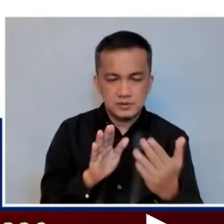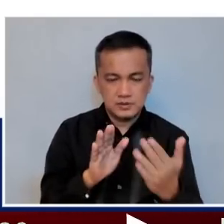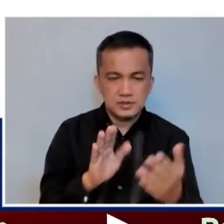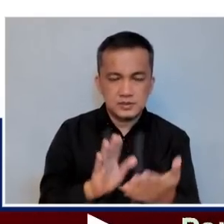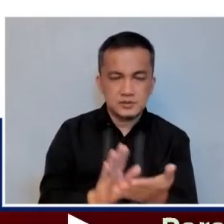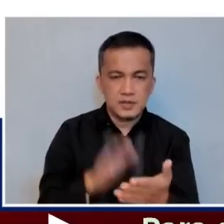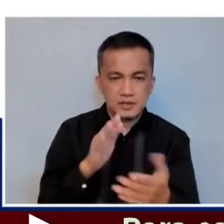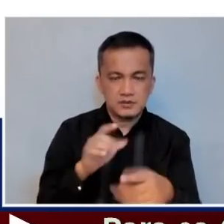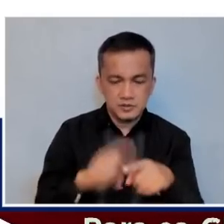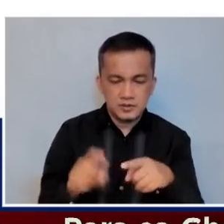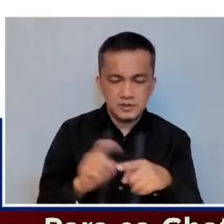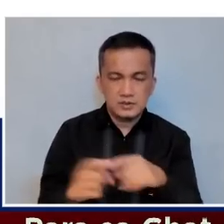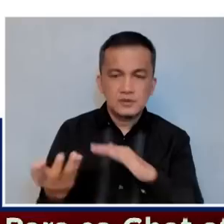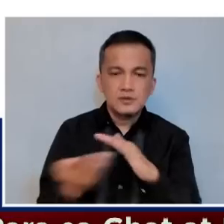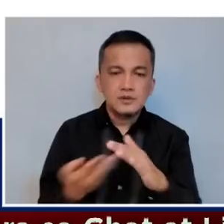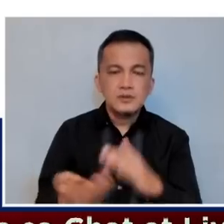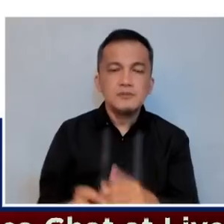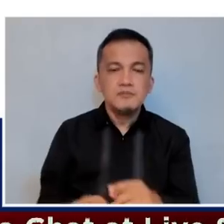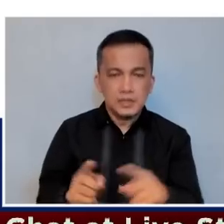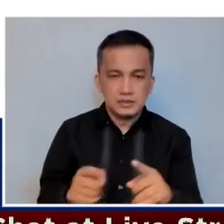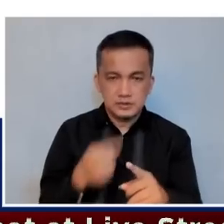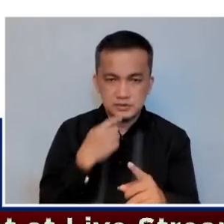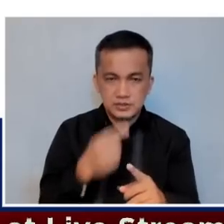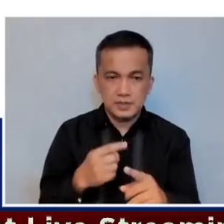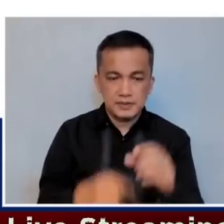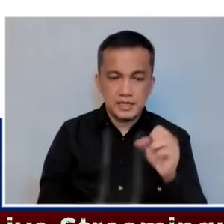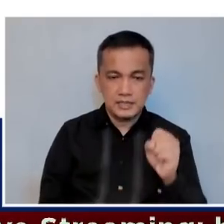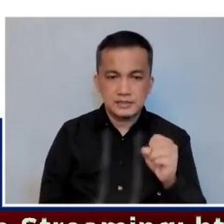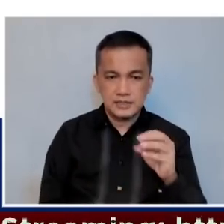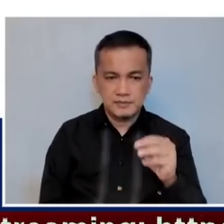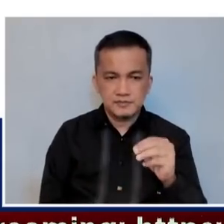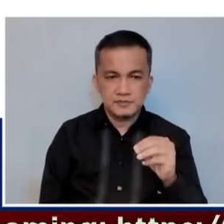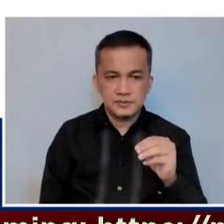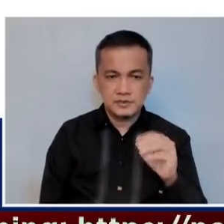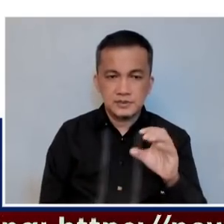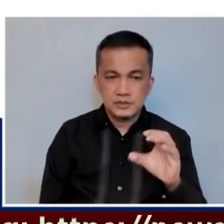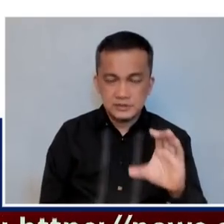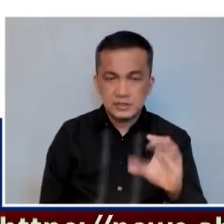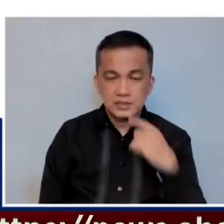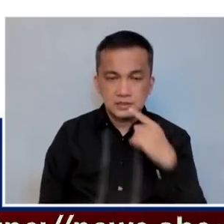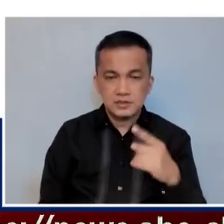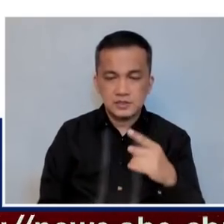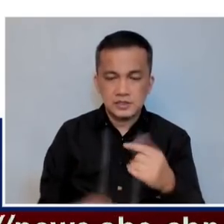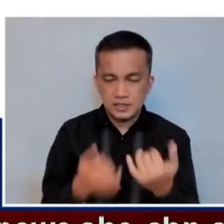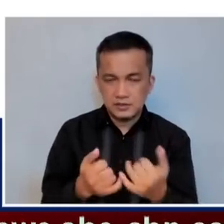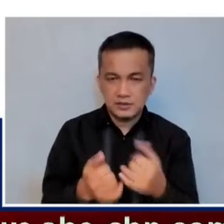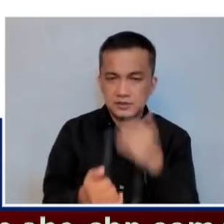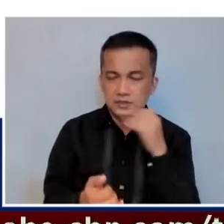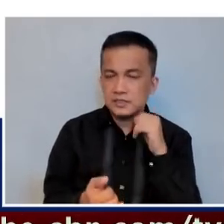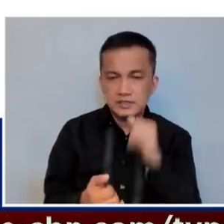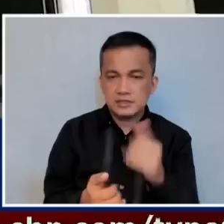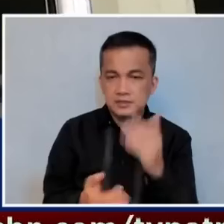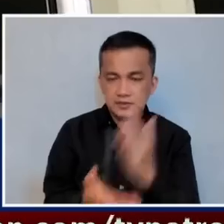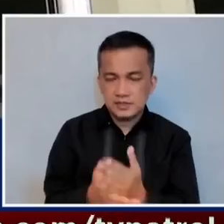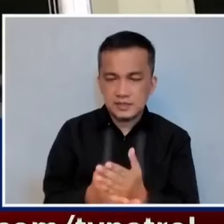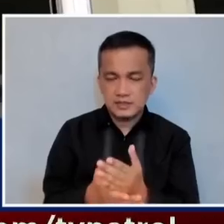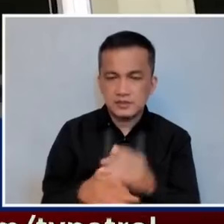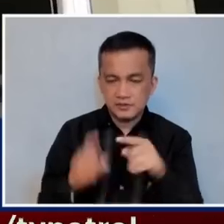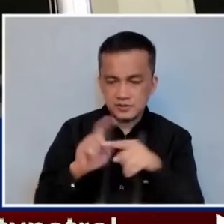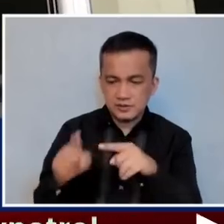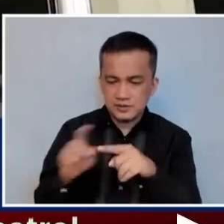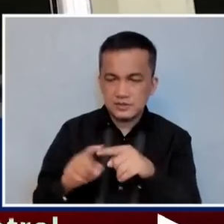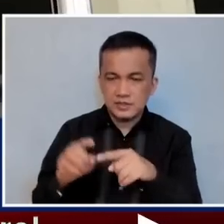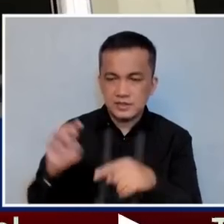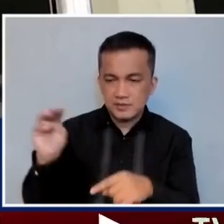kuryente ang mga consumers. Pero tiniyak ng San Miguel na sa ngayon, hindi matitigil ang supply ng kuryente sa Meralco.